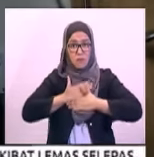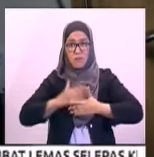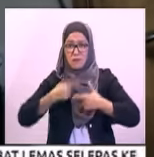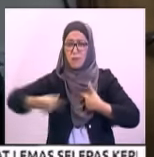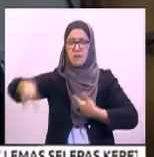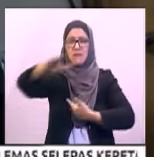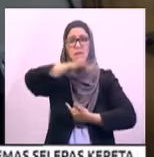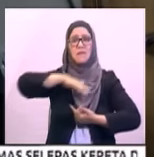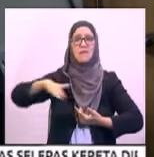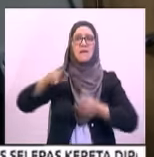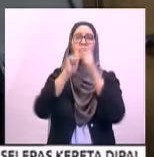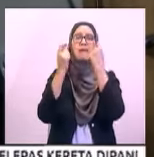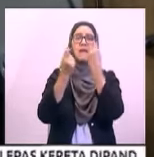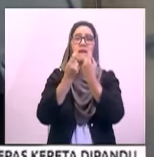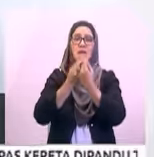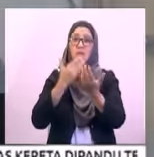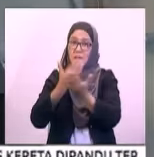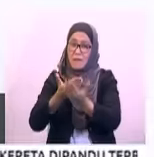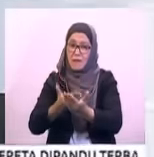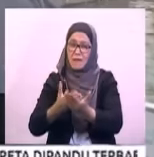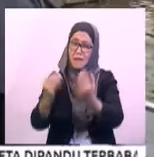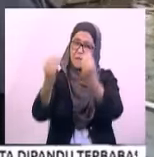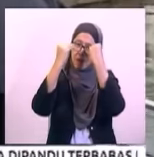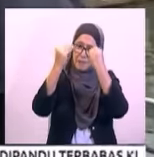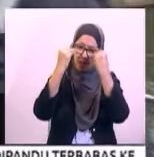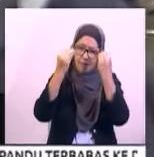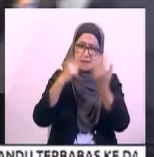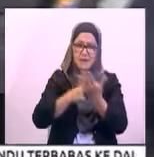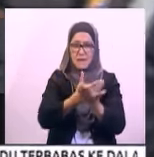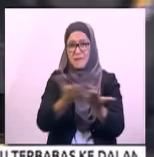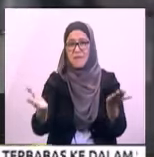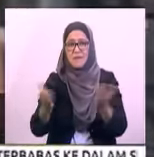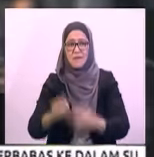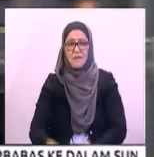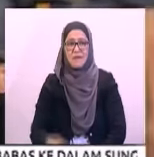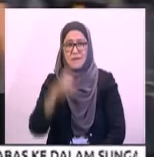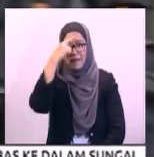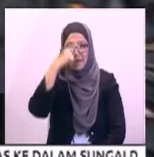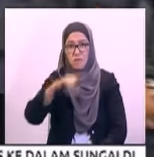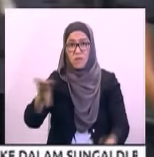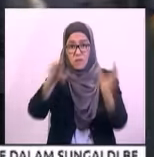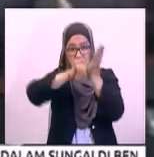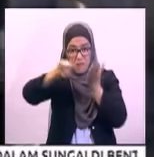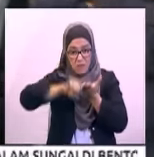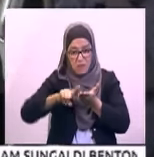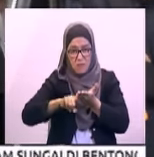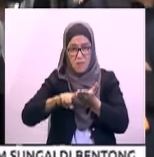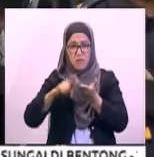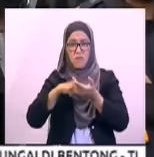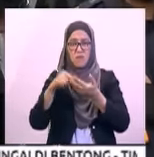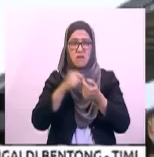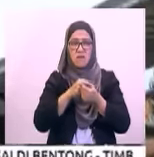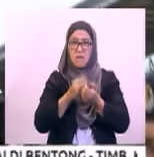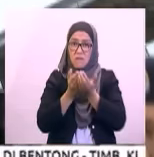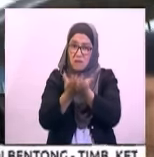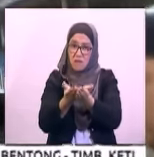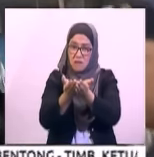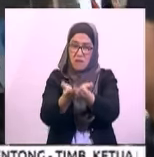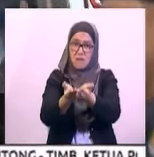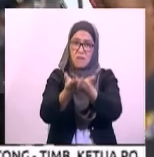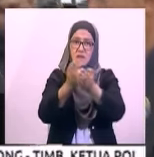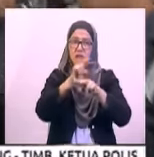semua, banyak tunjuk ajar. Bagi melakukan rondaan dan pemeriksaan di kawasan perairan Selat Melaka